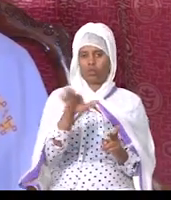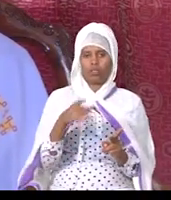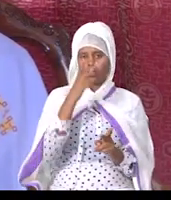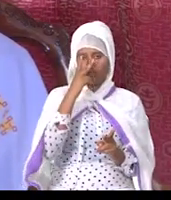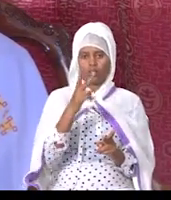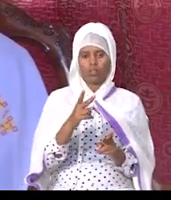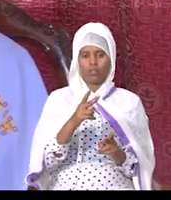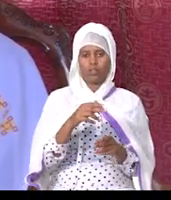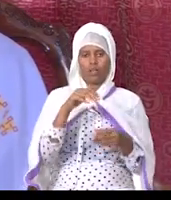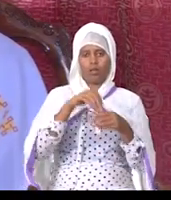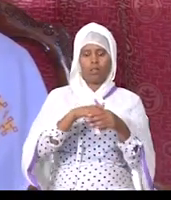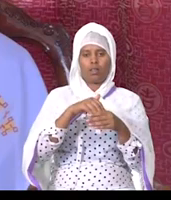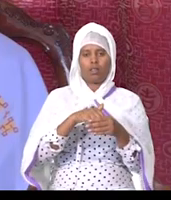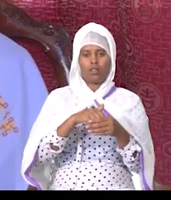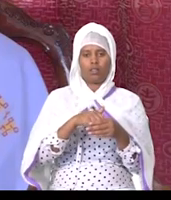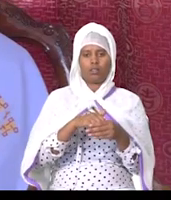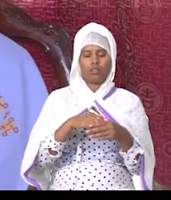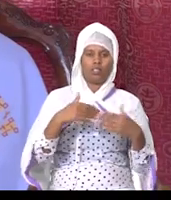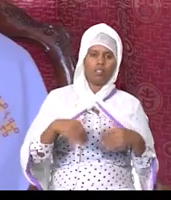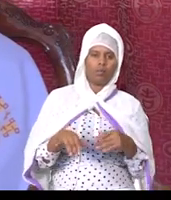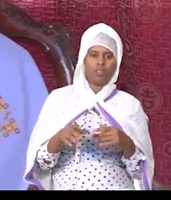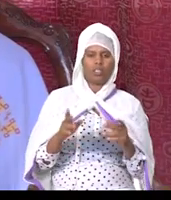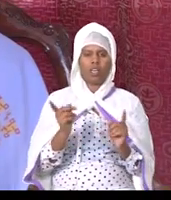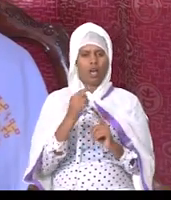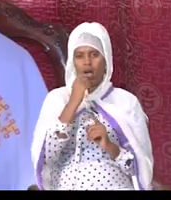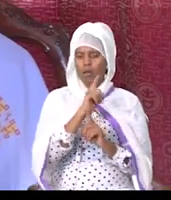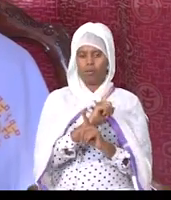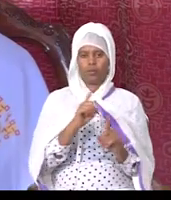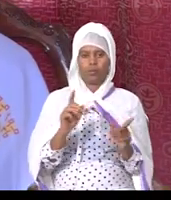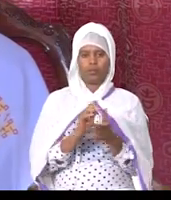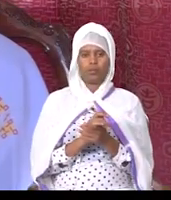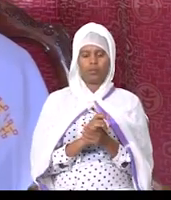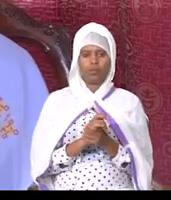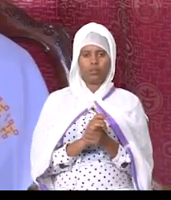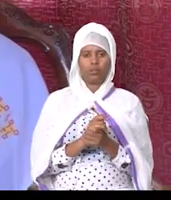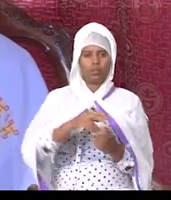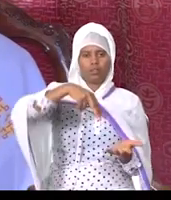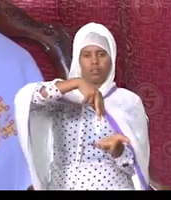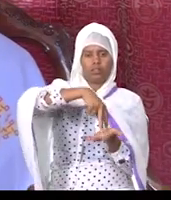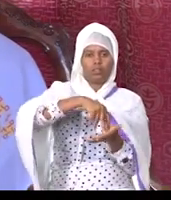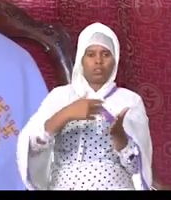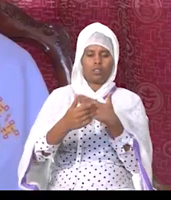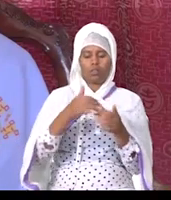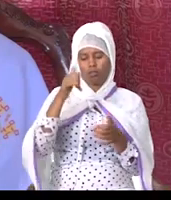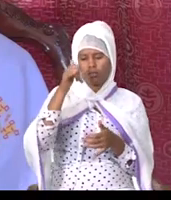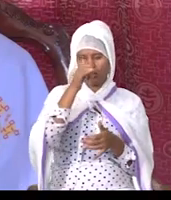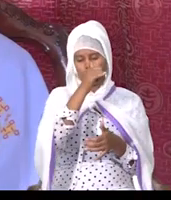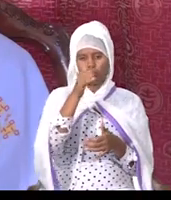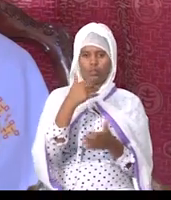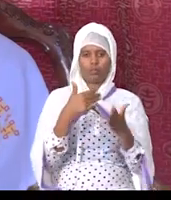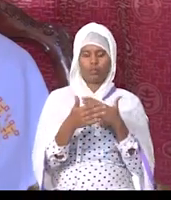ዘለዉ ኩላቶም ኣባላት ድማ ደው ኢሎም ደኺምና ሰልኪና ከይበሉ ኣብራኾም ከም ዓንዲ ሓፂን ደው ኢሎም